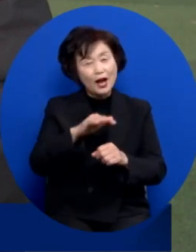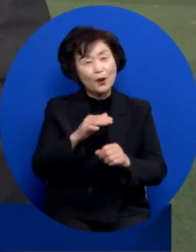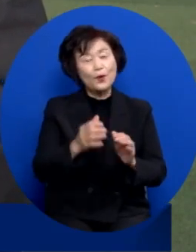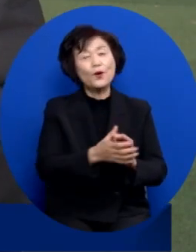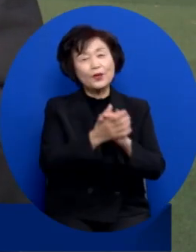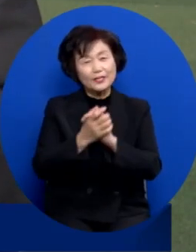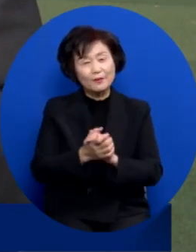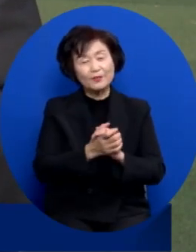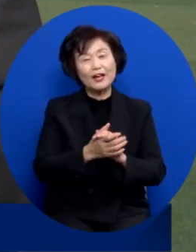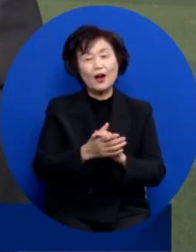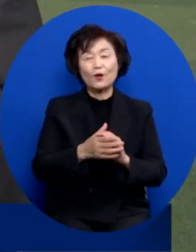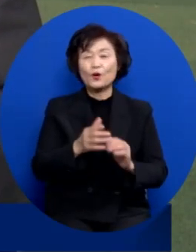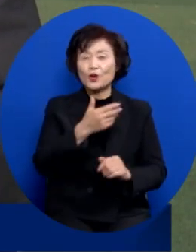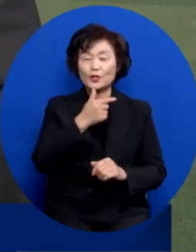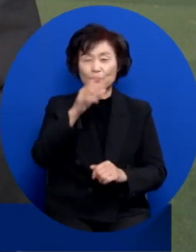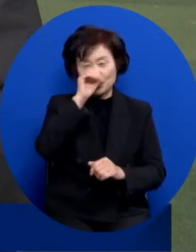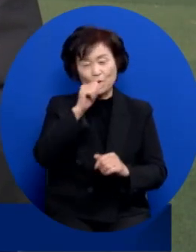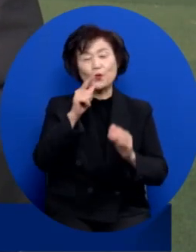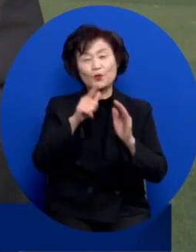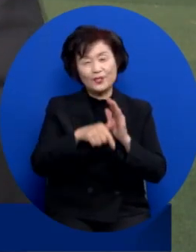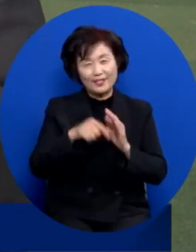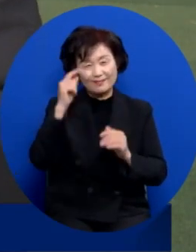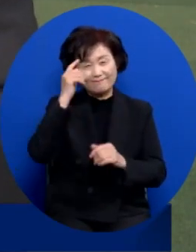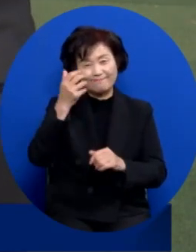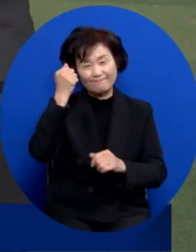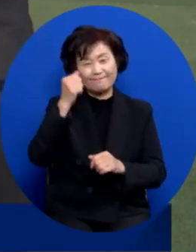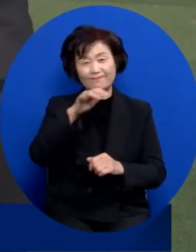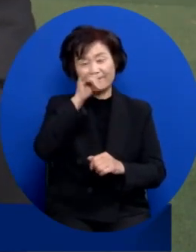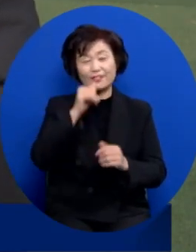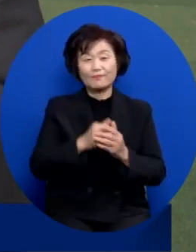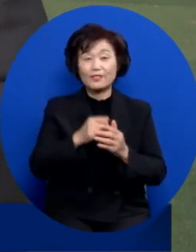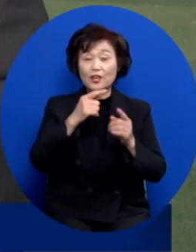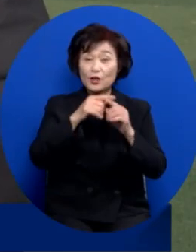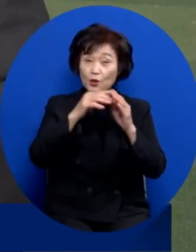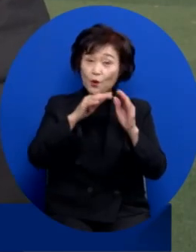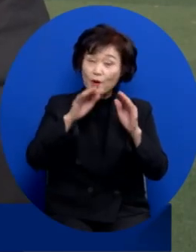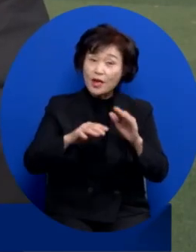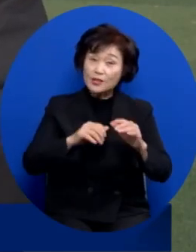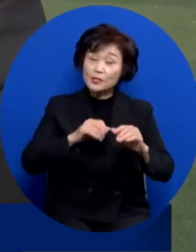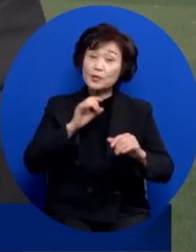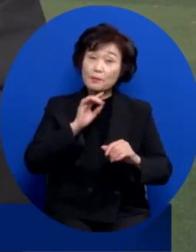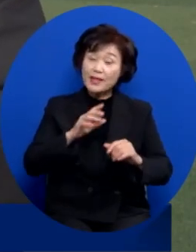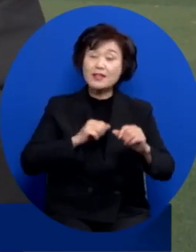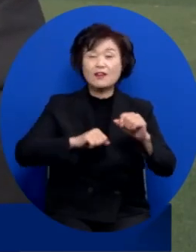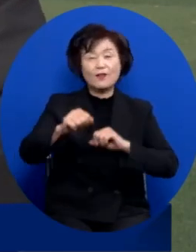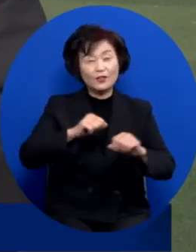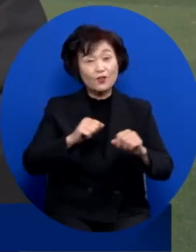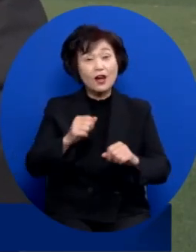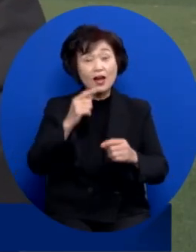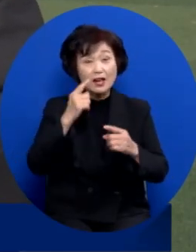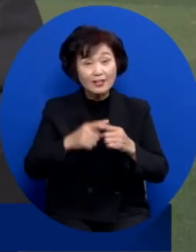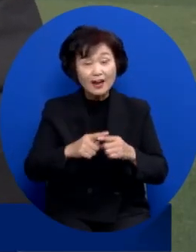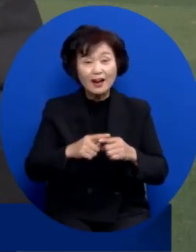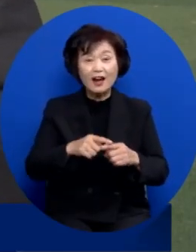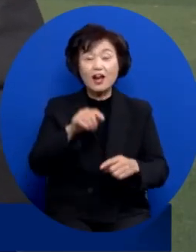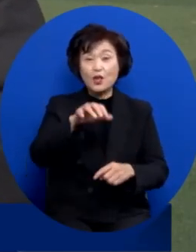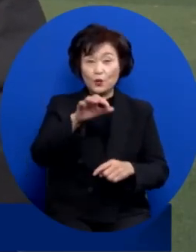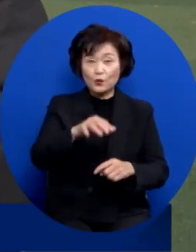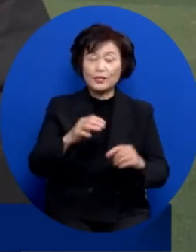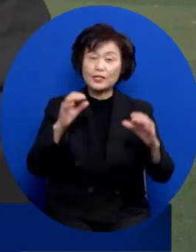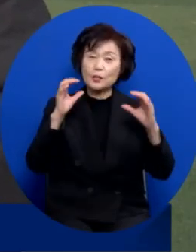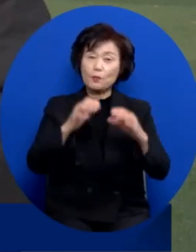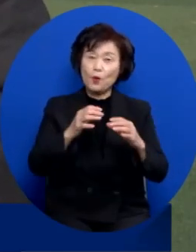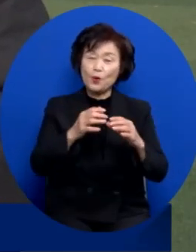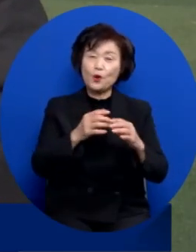일어나는 시간이구나라는 생각을 했습니다. 교회에서만 활동했었는데 이렇게 좀 다양한 활동도 있고 좀